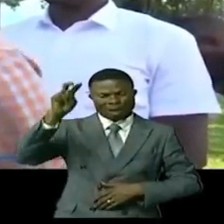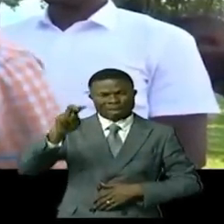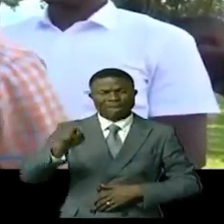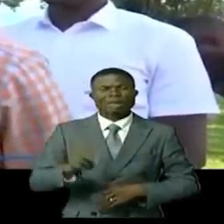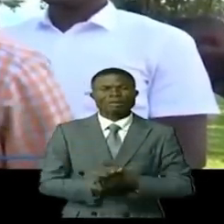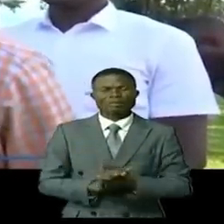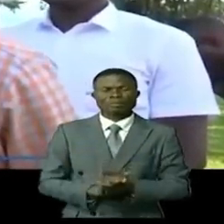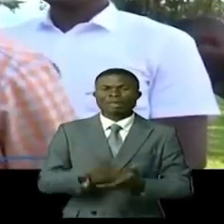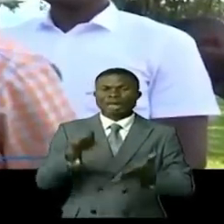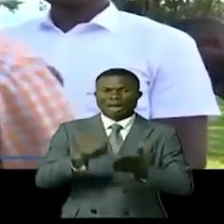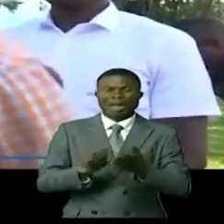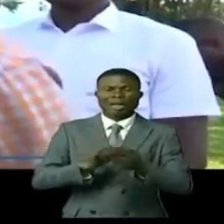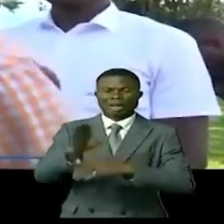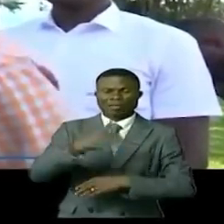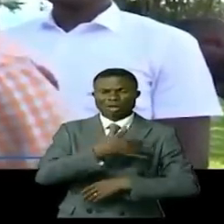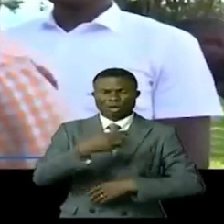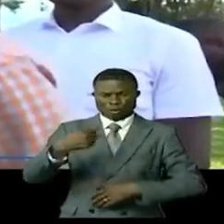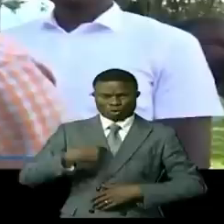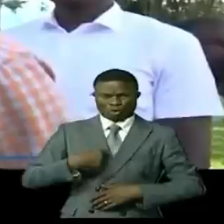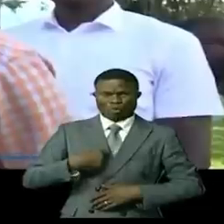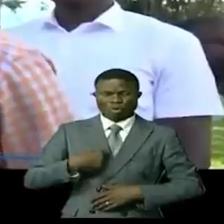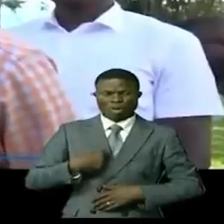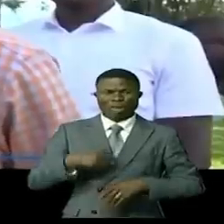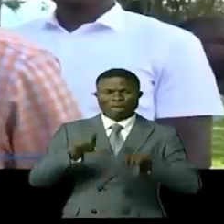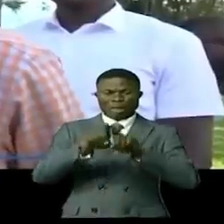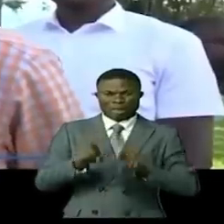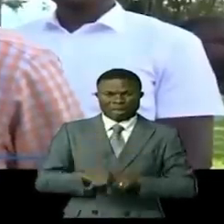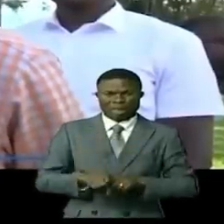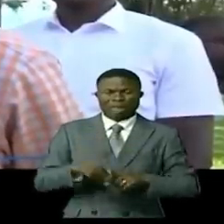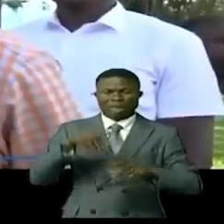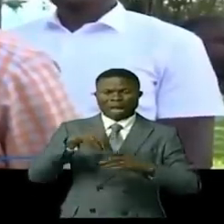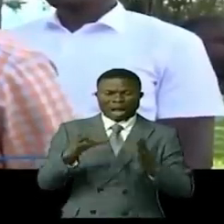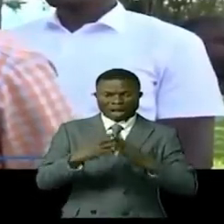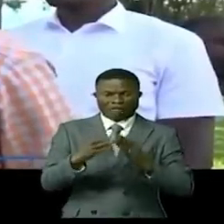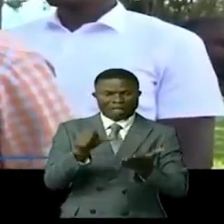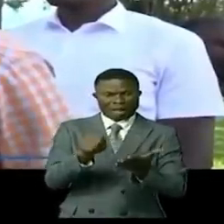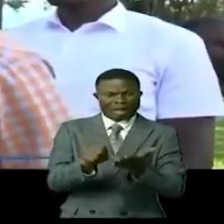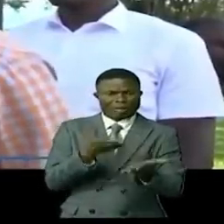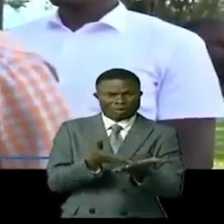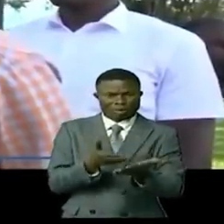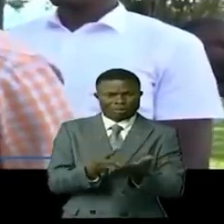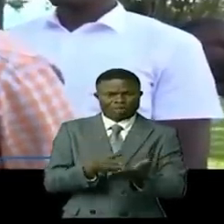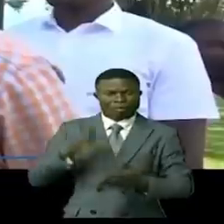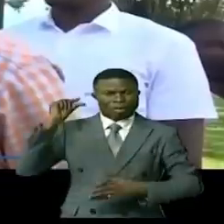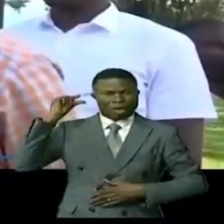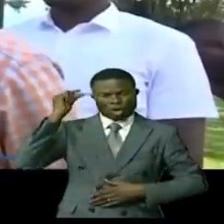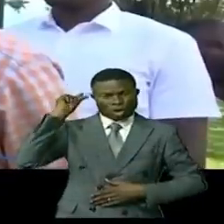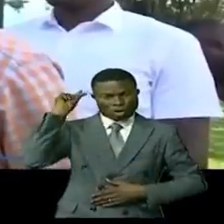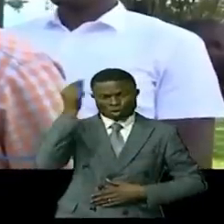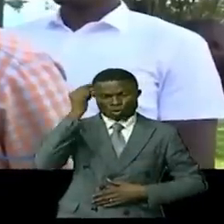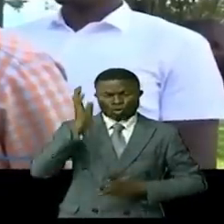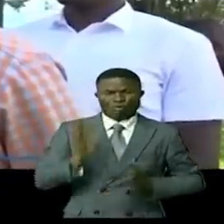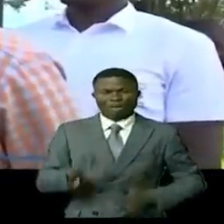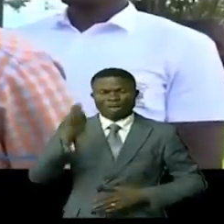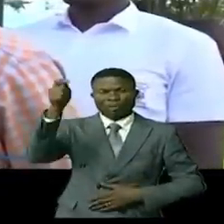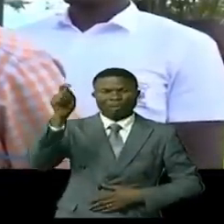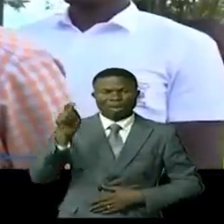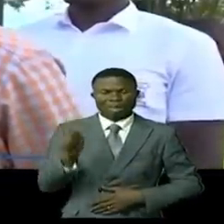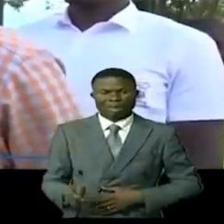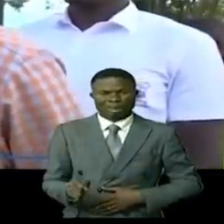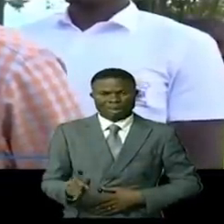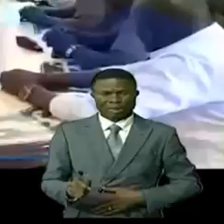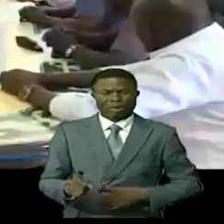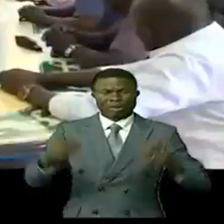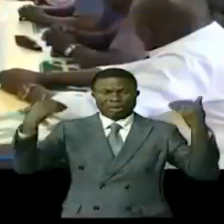été adressée au Mwami. Et à partir de cette correspondance, le gouverneur militaire,